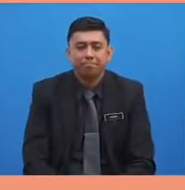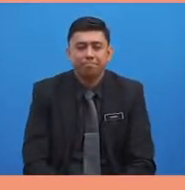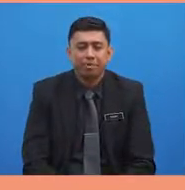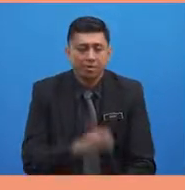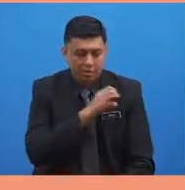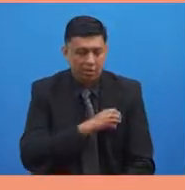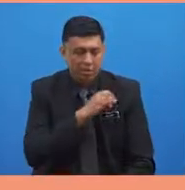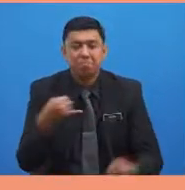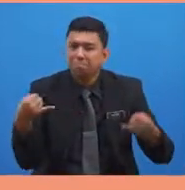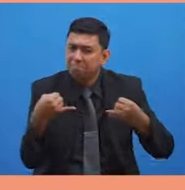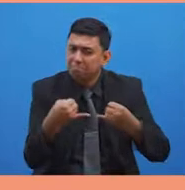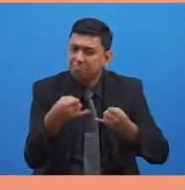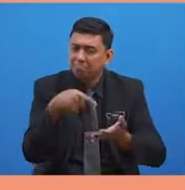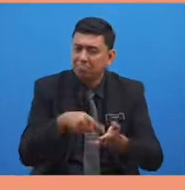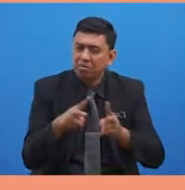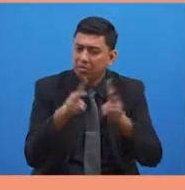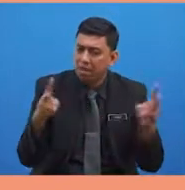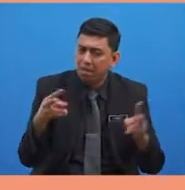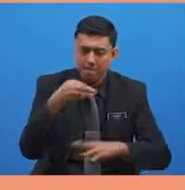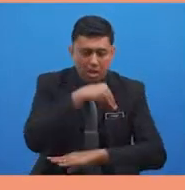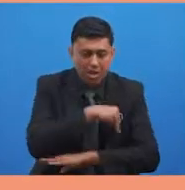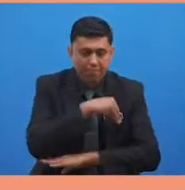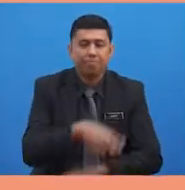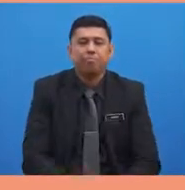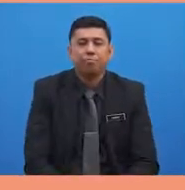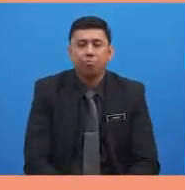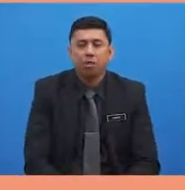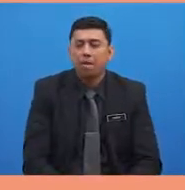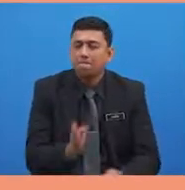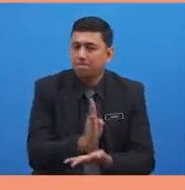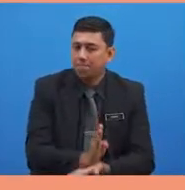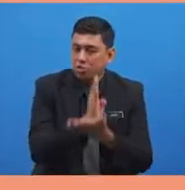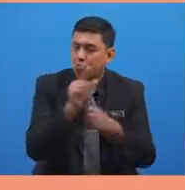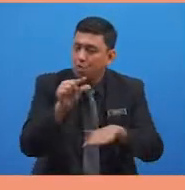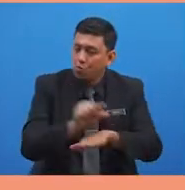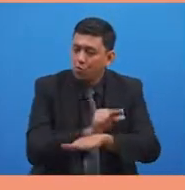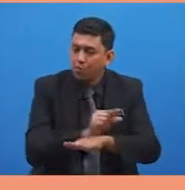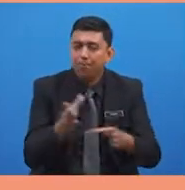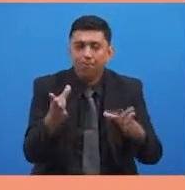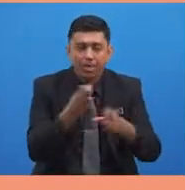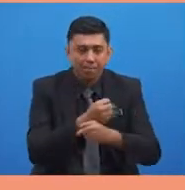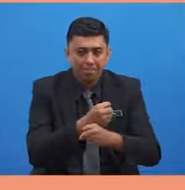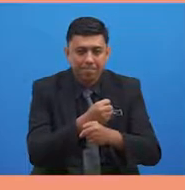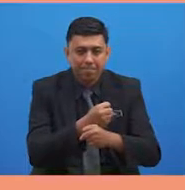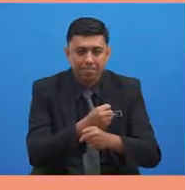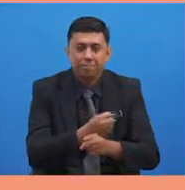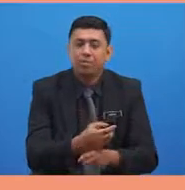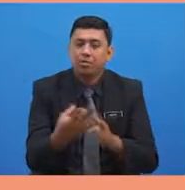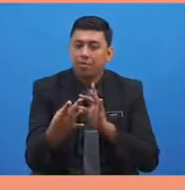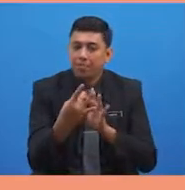Ciri interaktif ini sangat bermanfaat untuk membantu pengguna mendapatkan